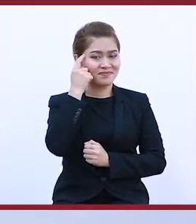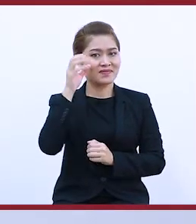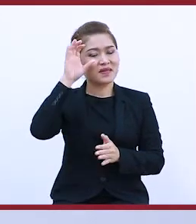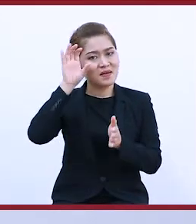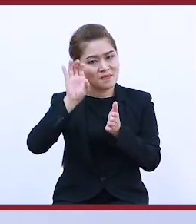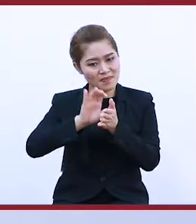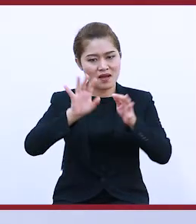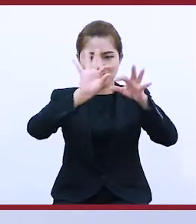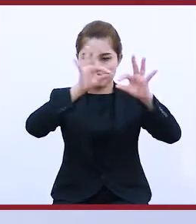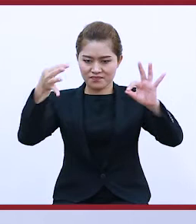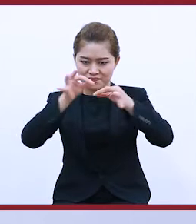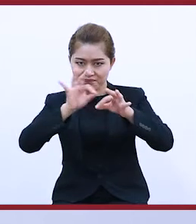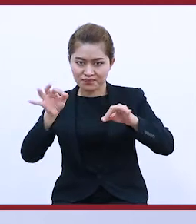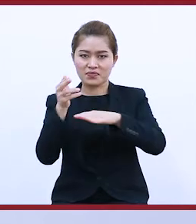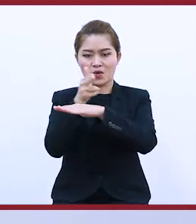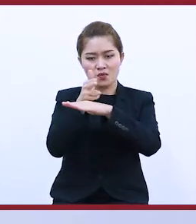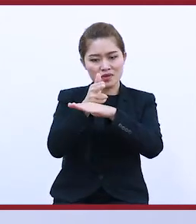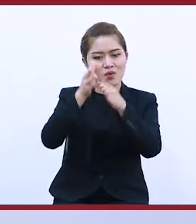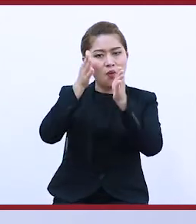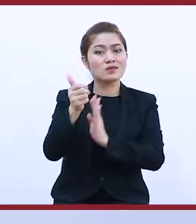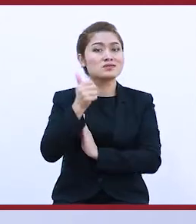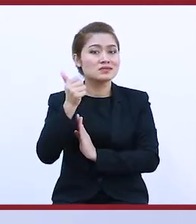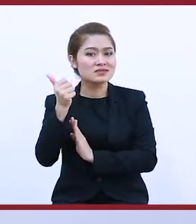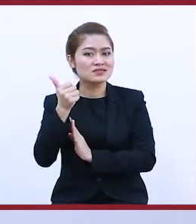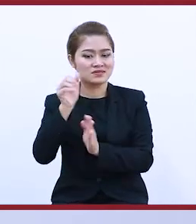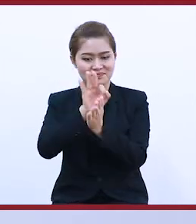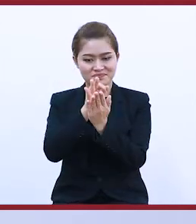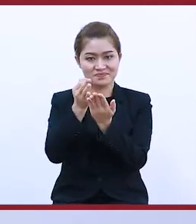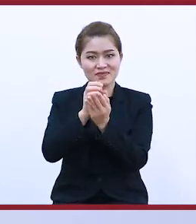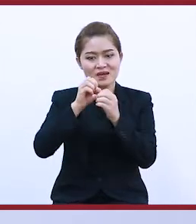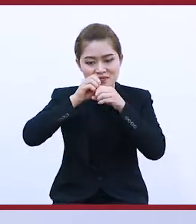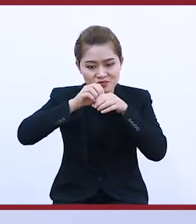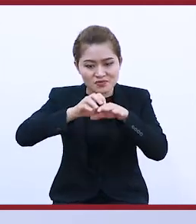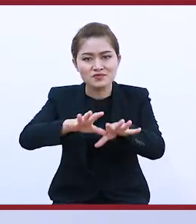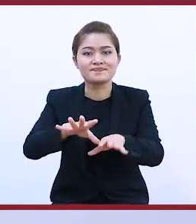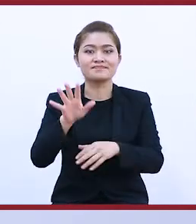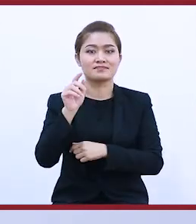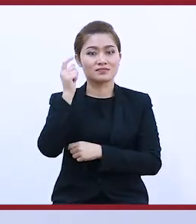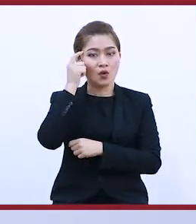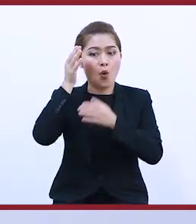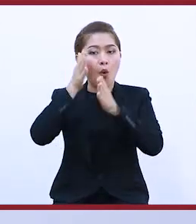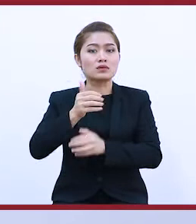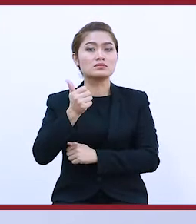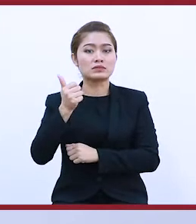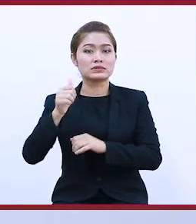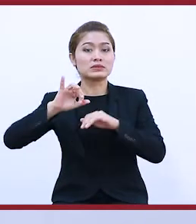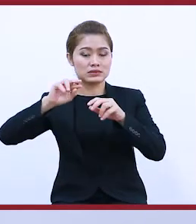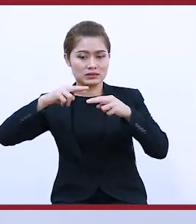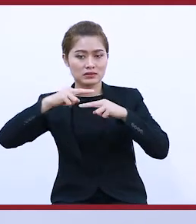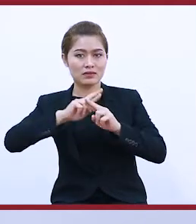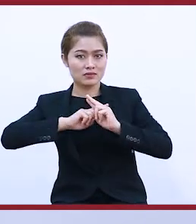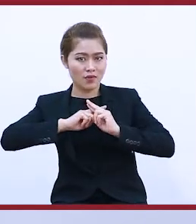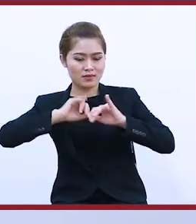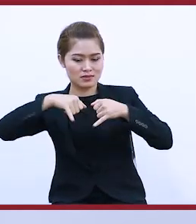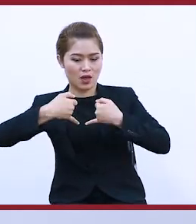ความรูปภาพเพลงหรือวิดีโอของคนอื่นค่ะลงมาโพสต์บนโลกโซเชียลนะคะโดยที่เจ้าของสิ่งเหล่านั้น